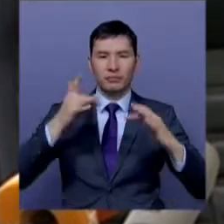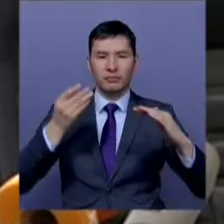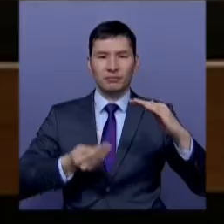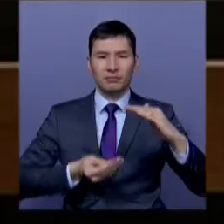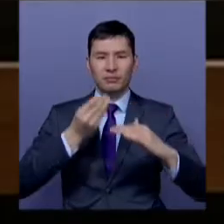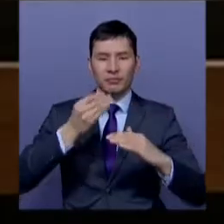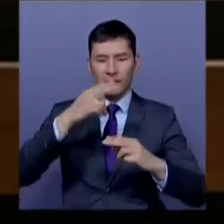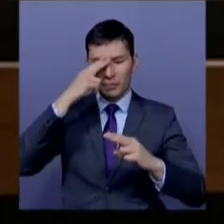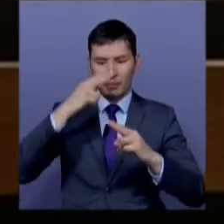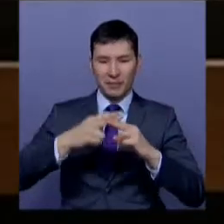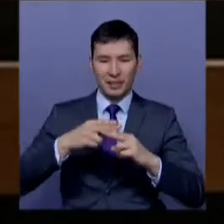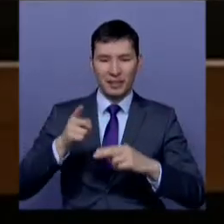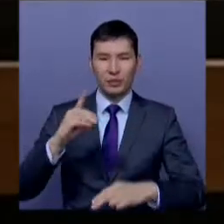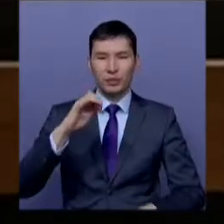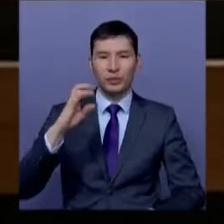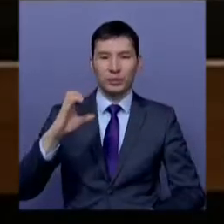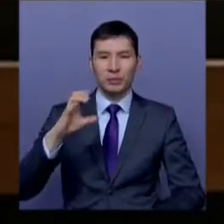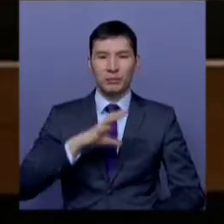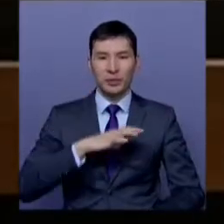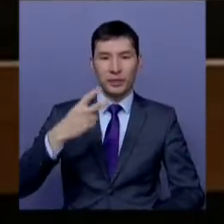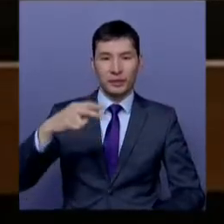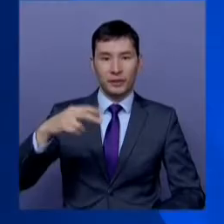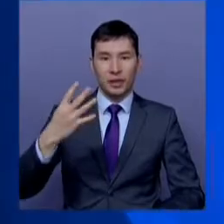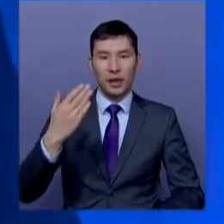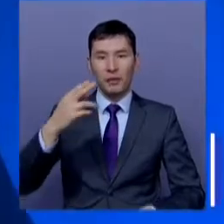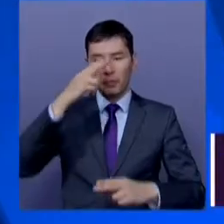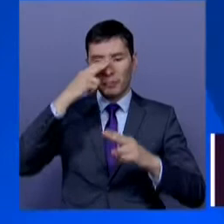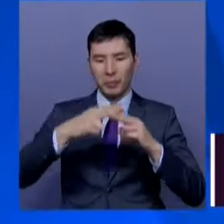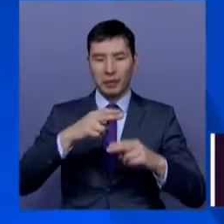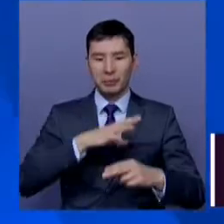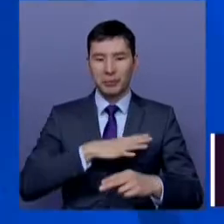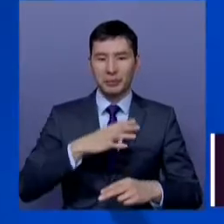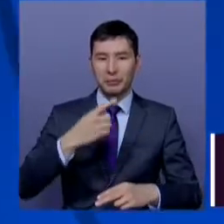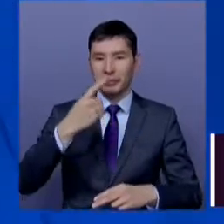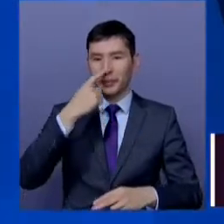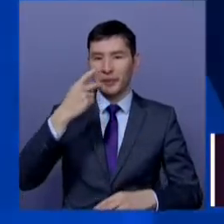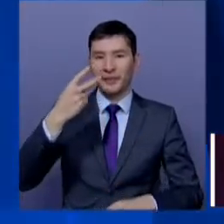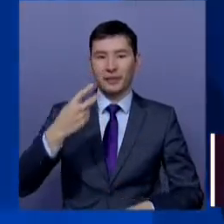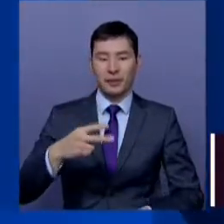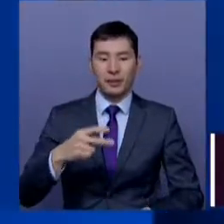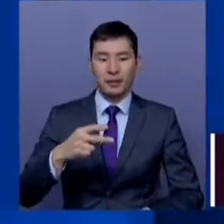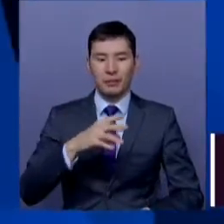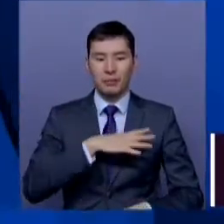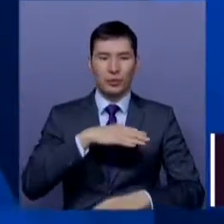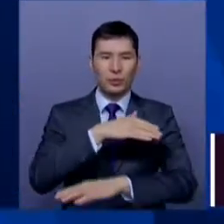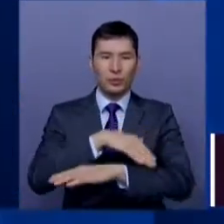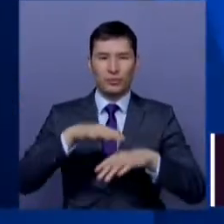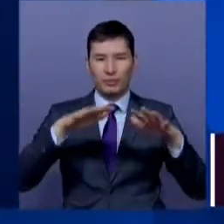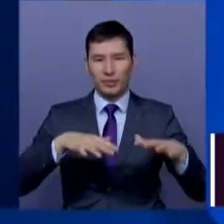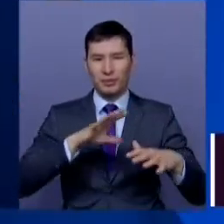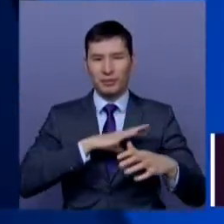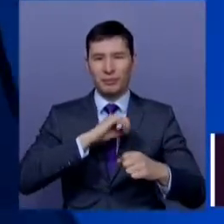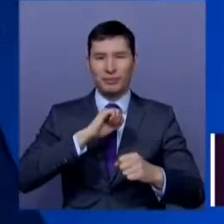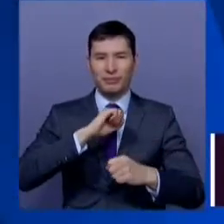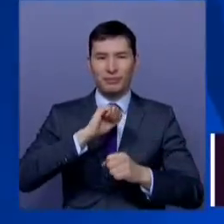Жандостың жасы 24-те болса, оның туған інісі Дінмұхамед 20-ға енді толыпты. Көшедегі жанжал кезінде інісі Дінмұхамед